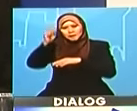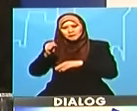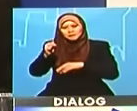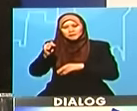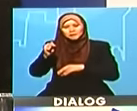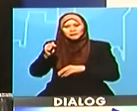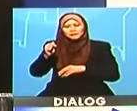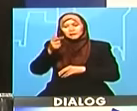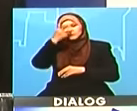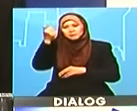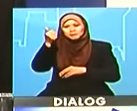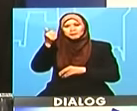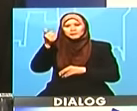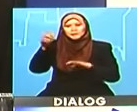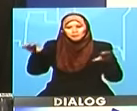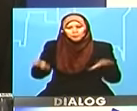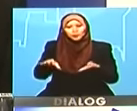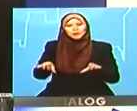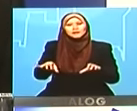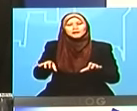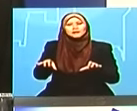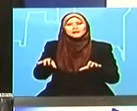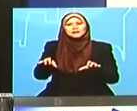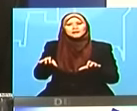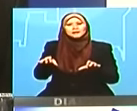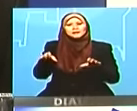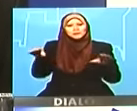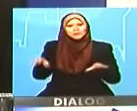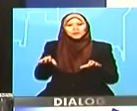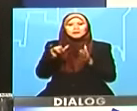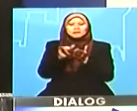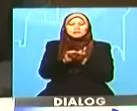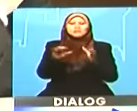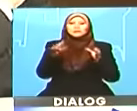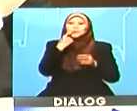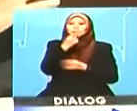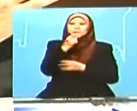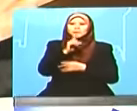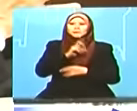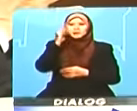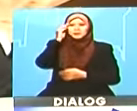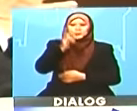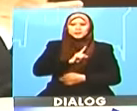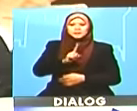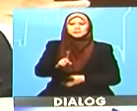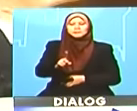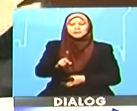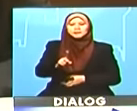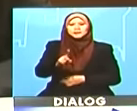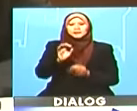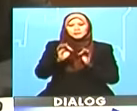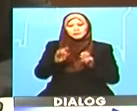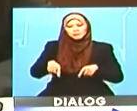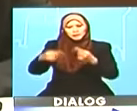berbangga kerana yang jalankan itu adalah bukan saya cakap Malaysia, tapi orang Melayu Islam. Kerana pergi ke Tanah Haram ni mesti